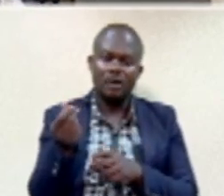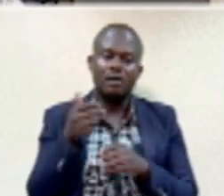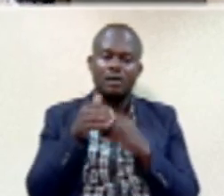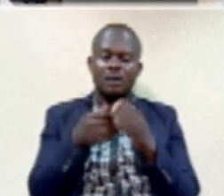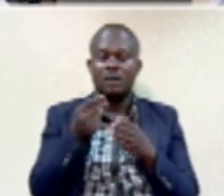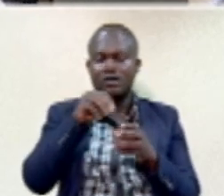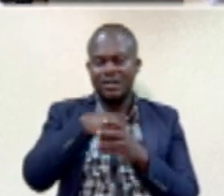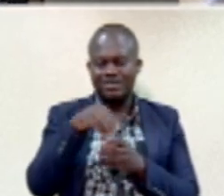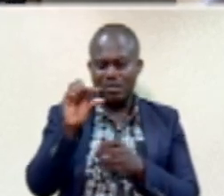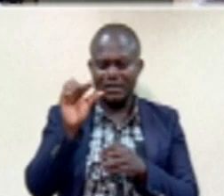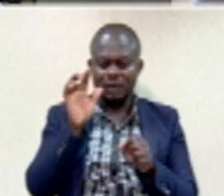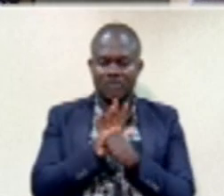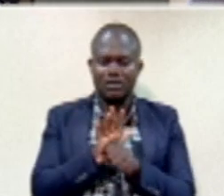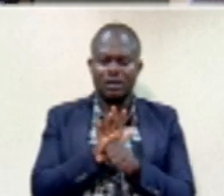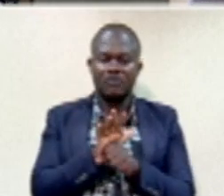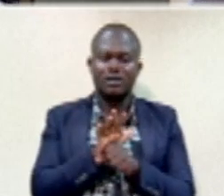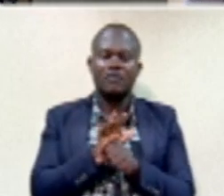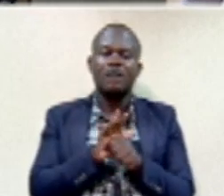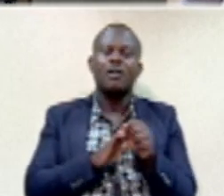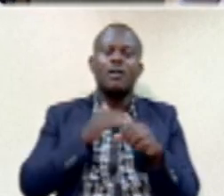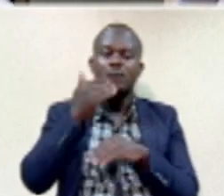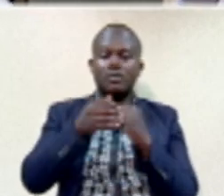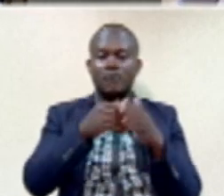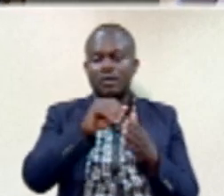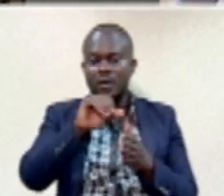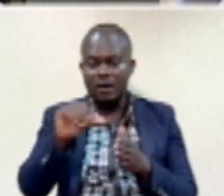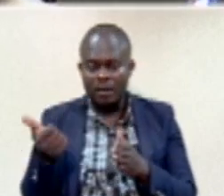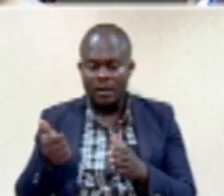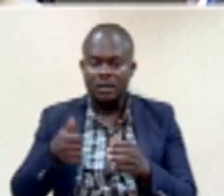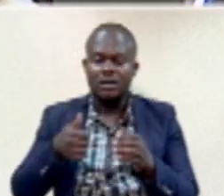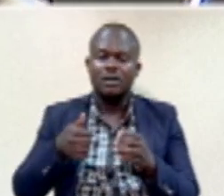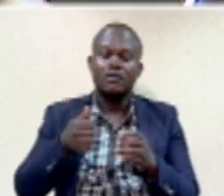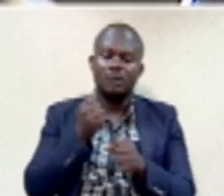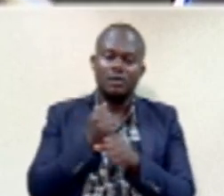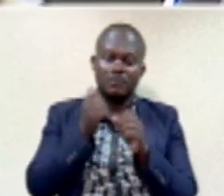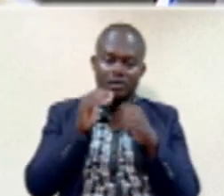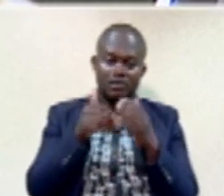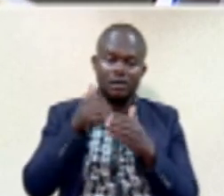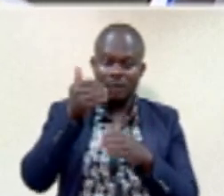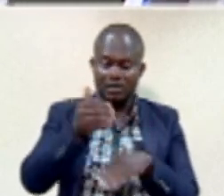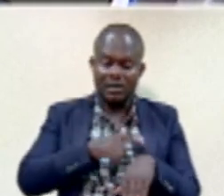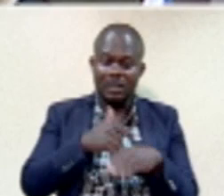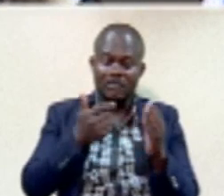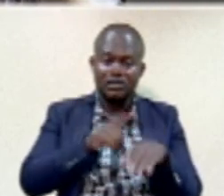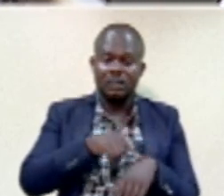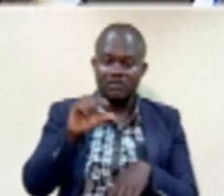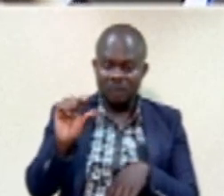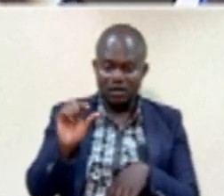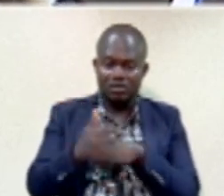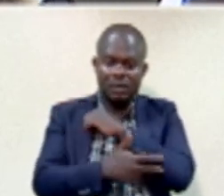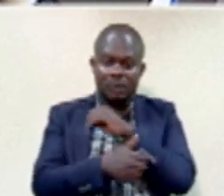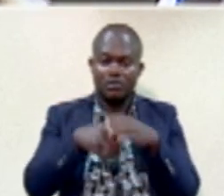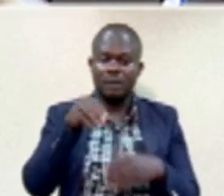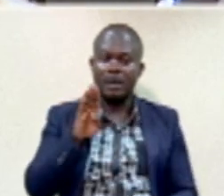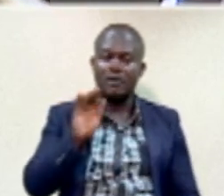amafaranga yarimo yari make cyane ahubwo ayandi bayatwaye abapompisti bidatinze ashize igihe gito cyane batwiba